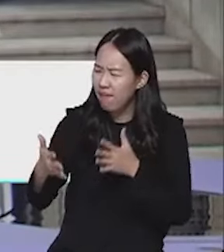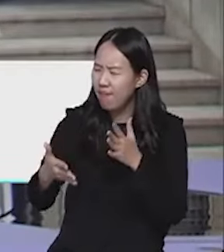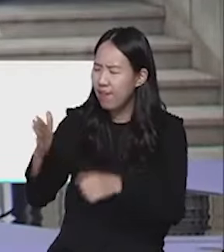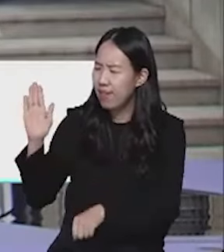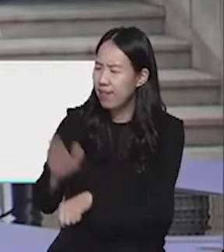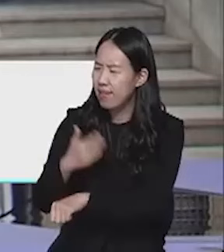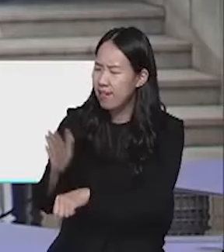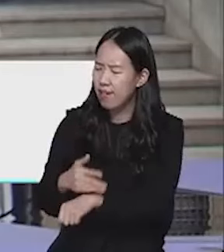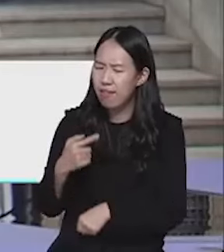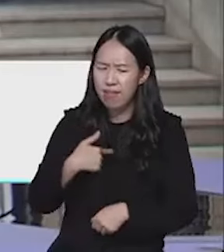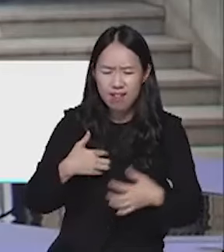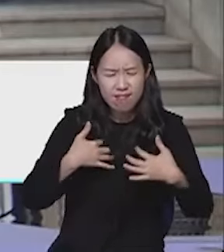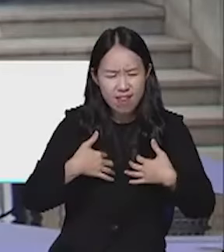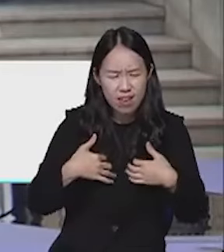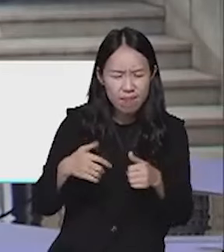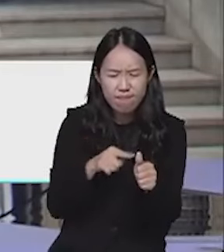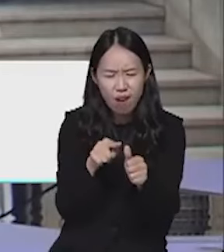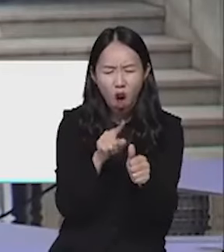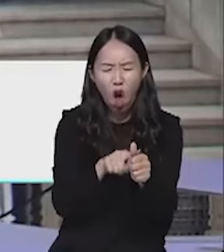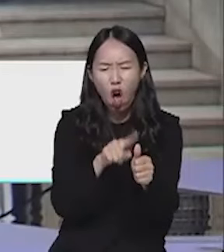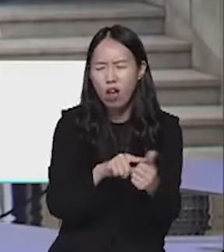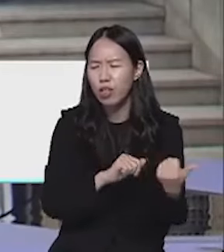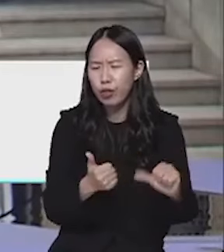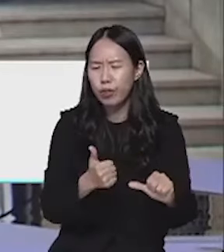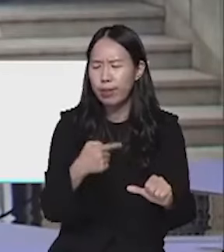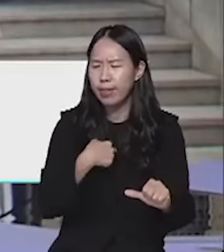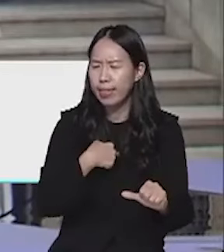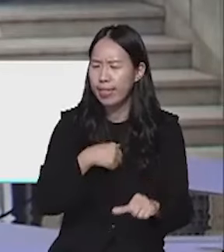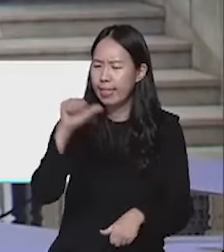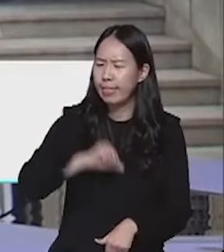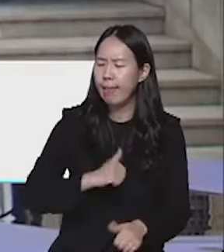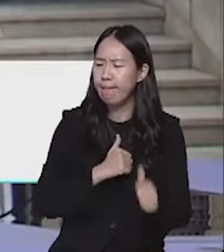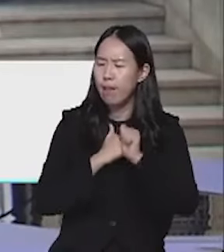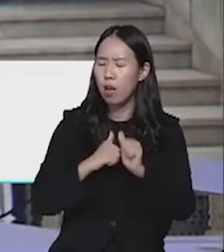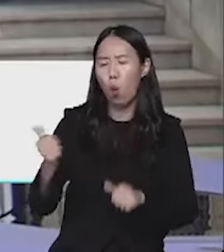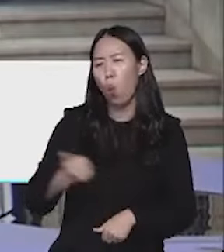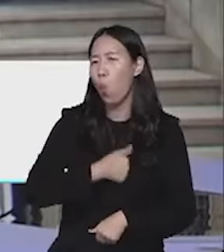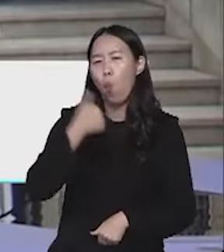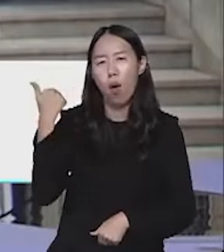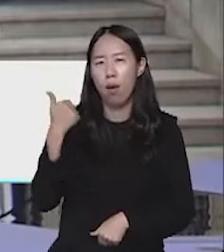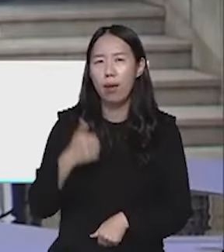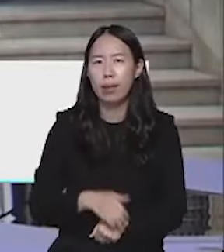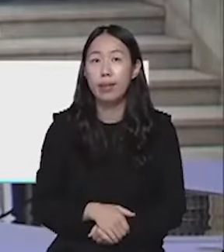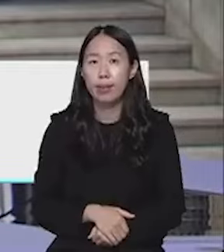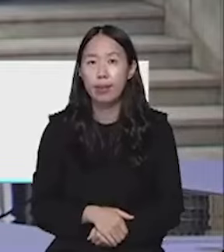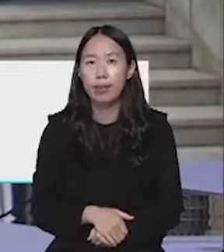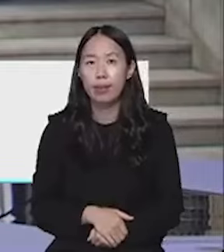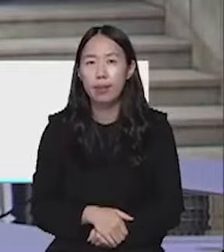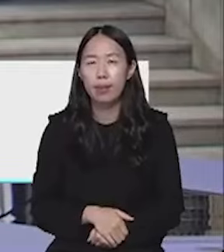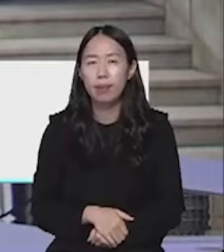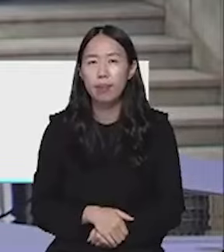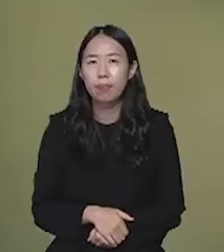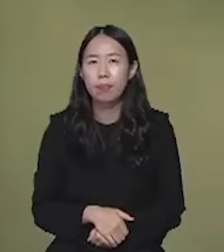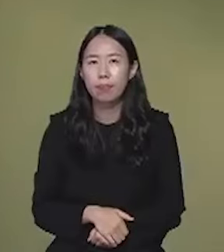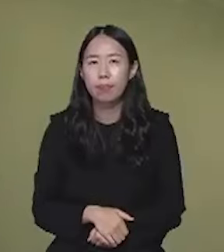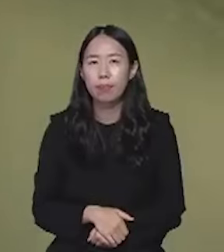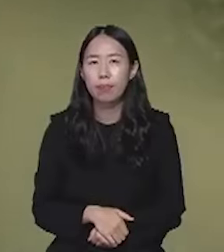자신의 게임 캐릭터가 죽어 화를 참지 못한 것으로 알려졌습니다. 임경섭 기자의 보도입니다.